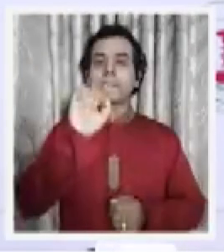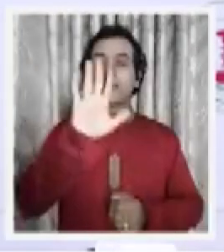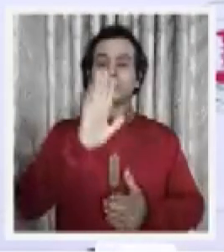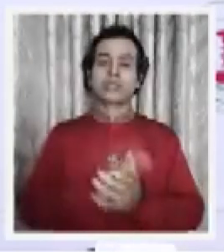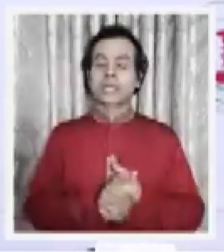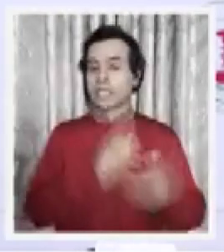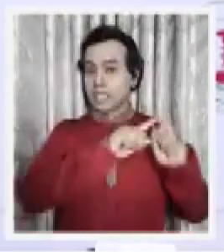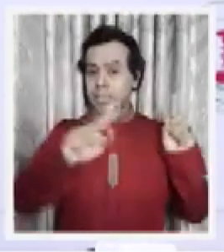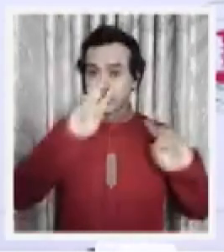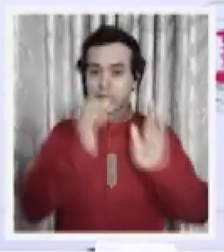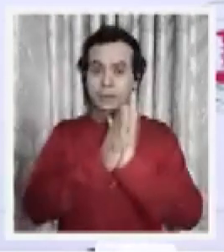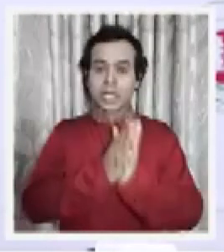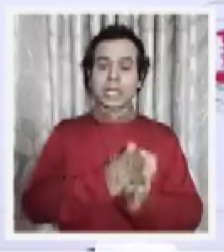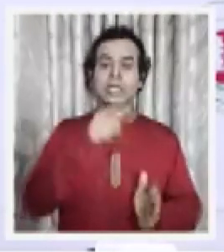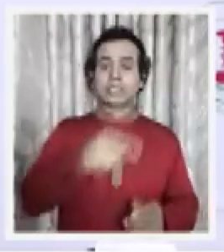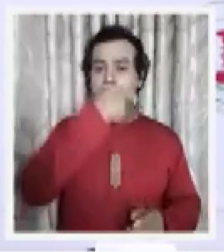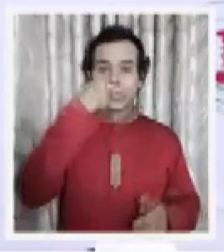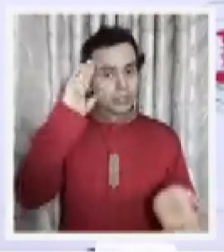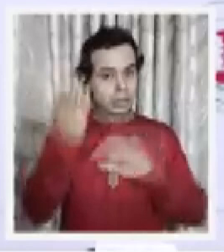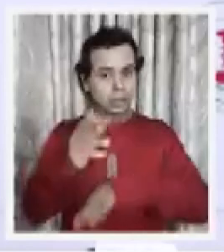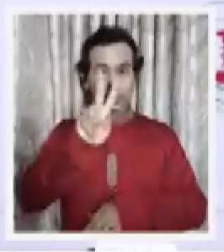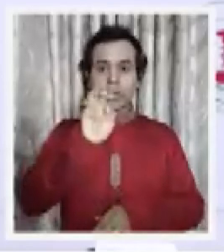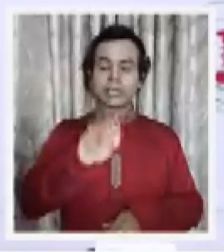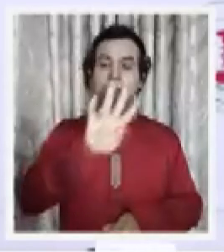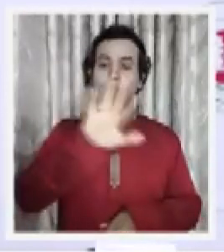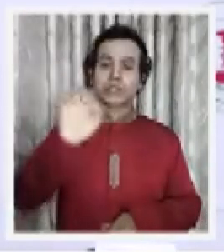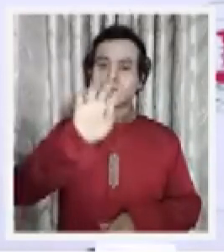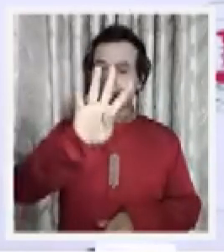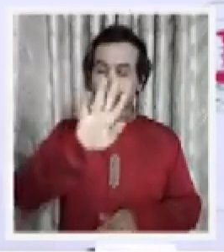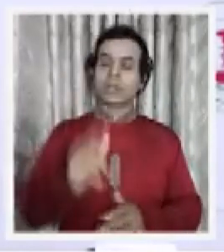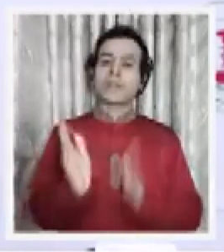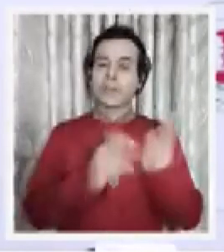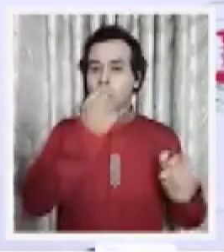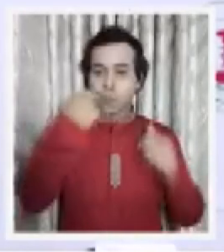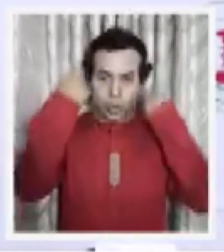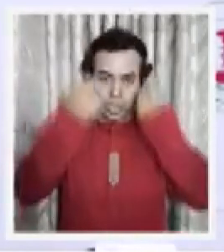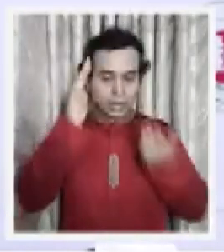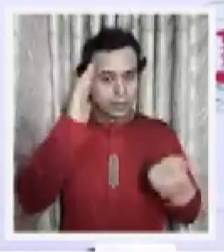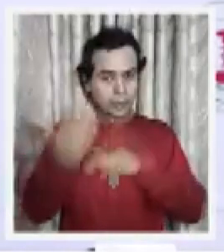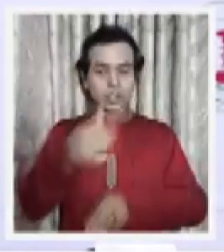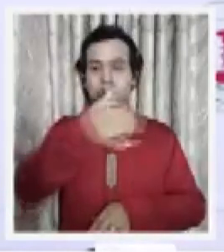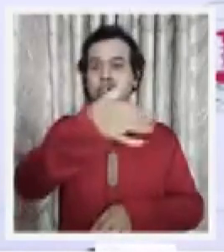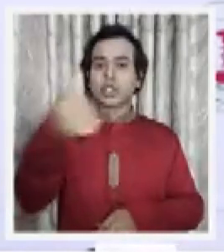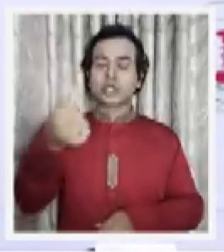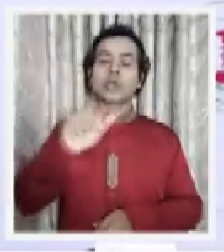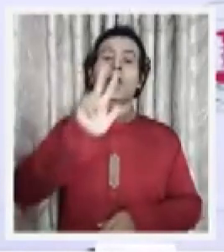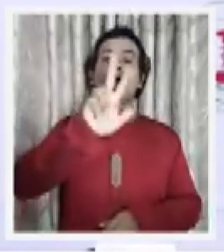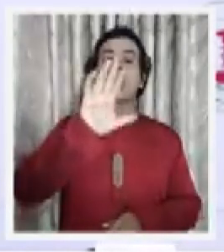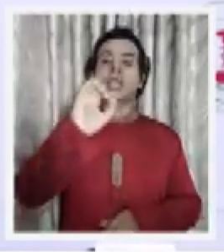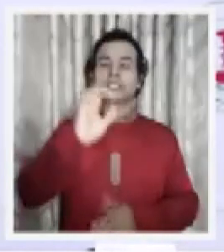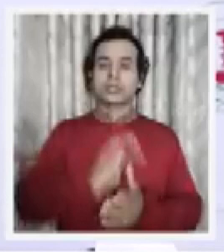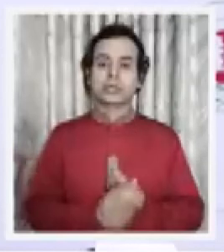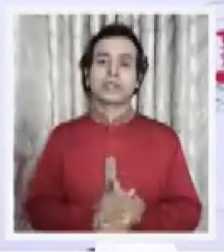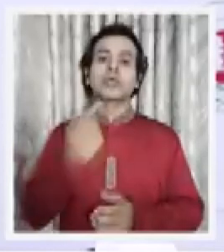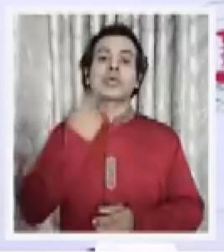নারী 5 জন। এ পর্যন্ত পুরুষ মৃত্যুবরণ করেছেন 2,504 জন এবং নারী মৃত্যুবরণ করেছেন 680 জন।